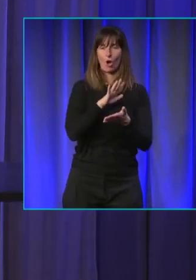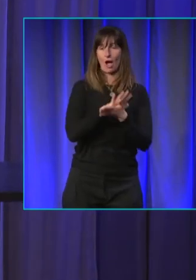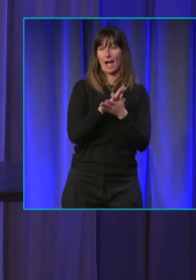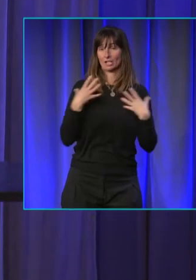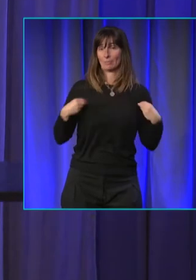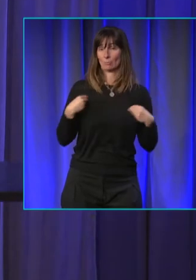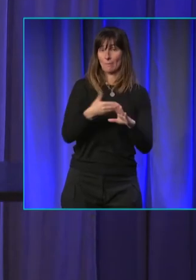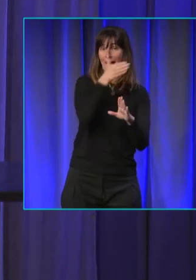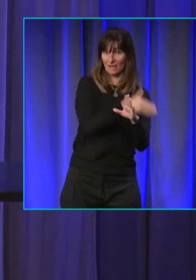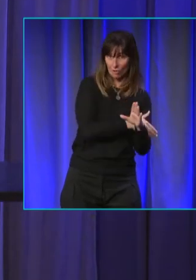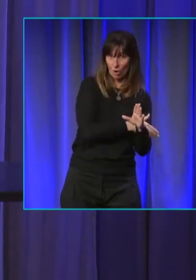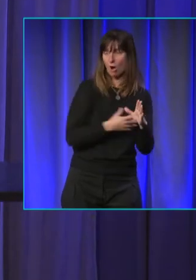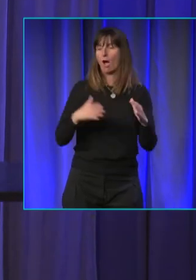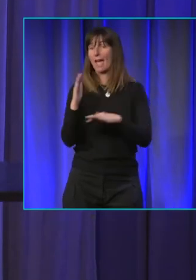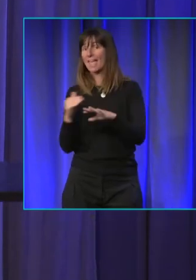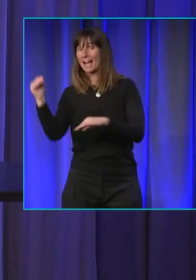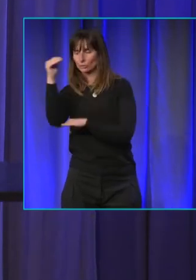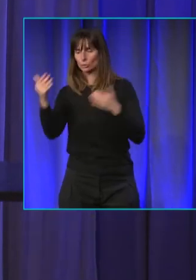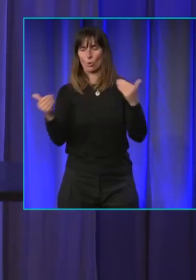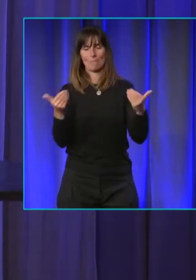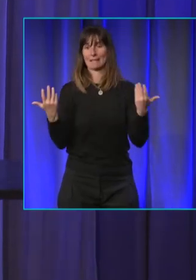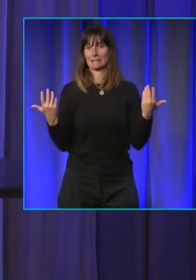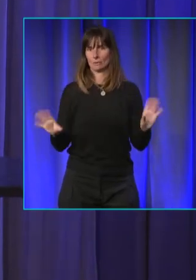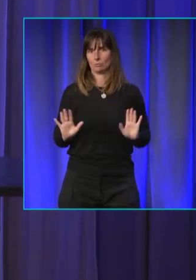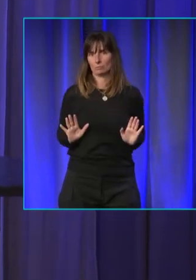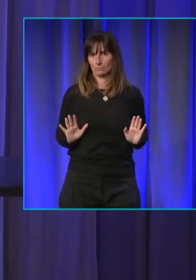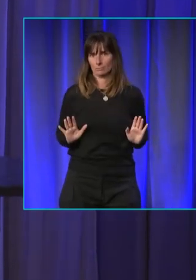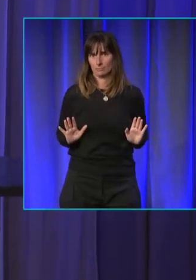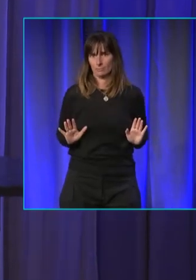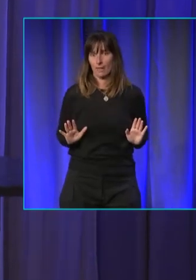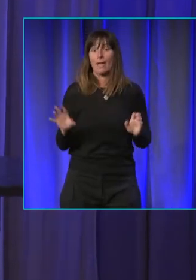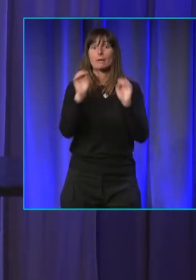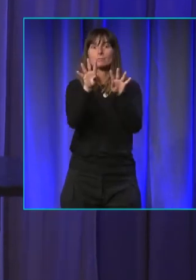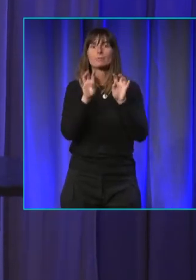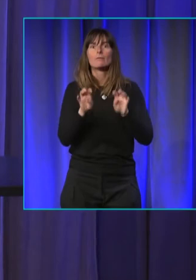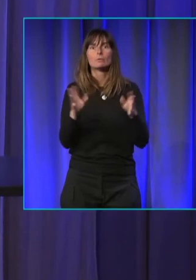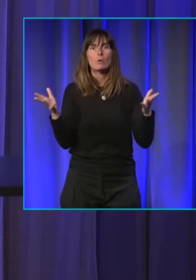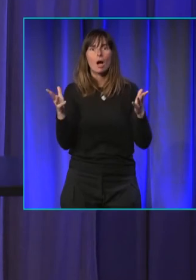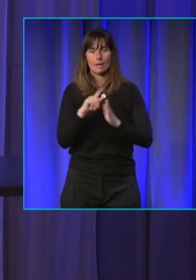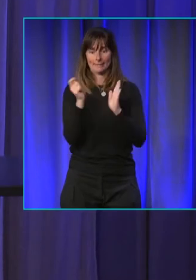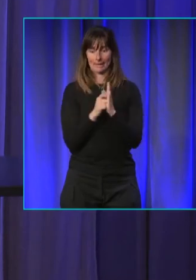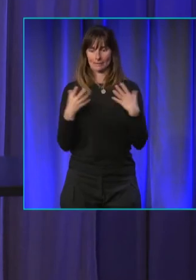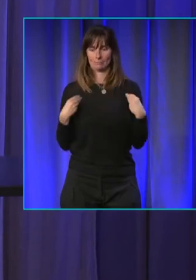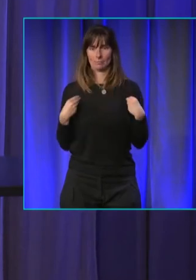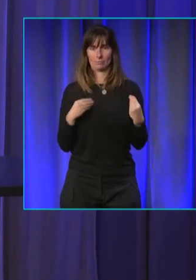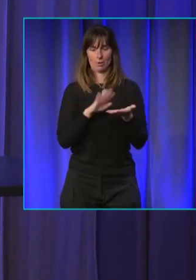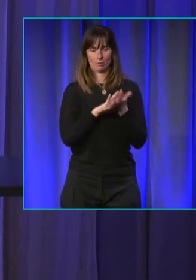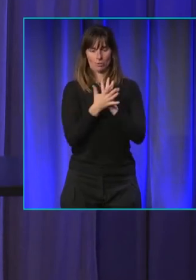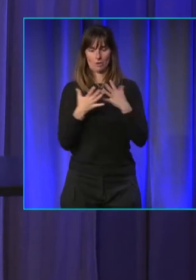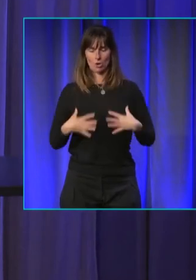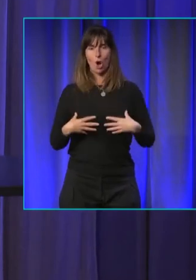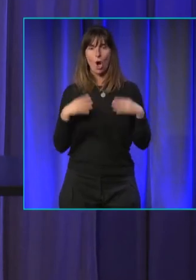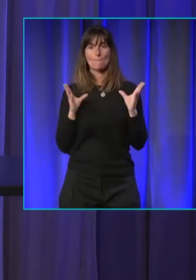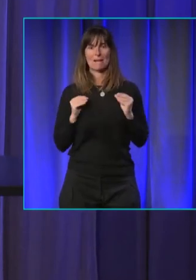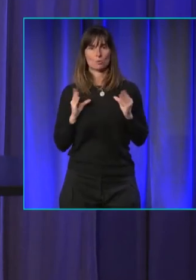grand point d'interrogation, c'est ce fameux effet de la maturation. Alors la maturation, c'est compliqué à évaluer parce qu'on a